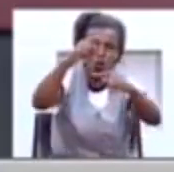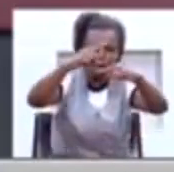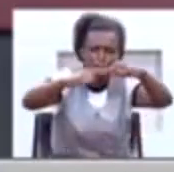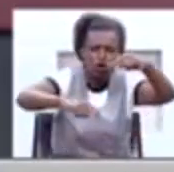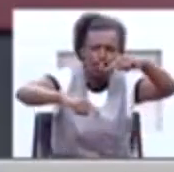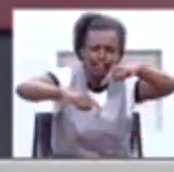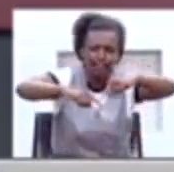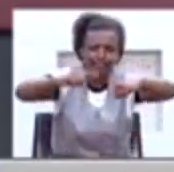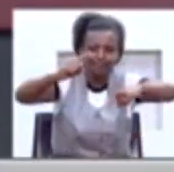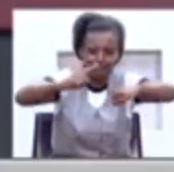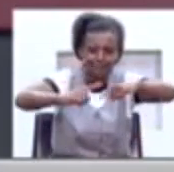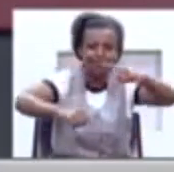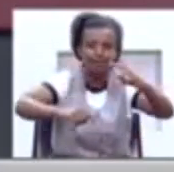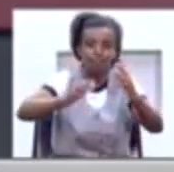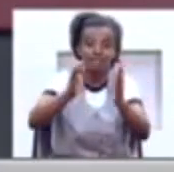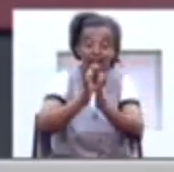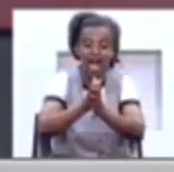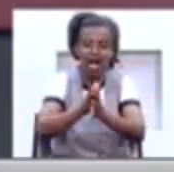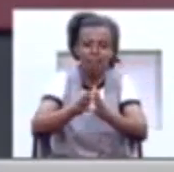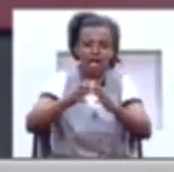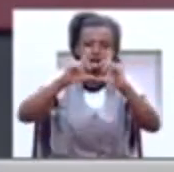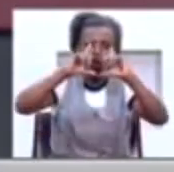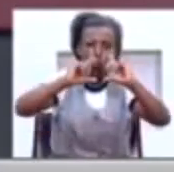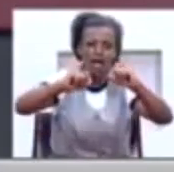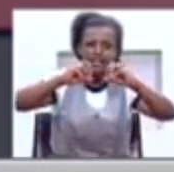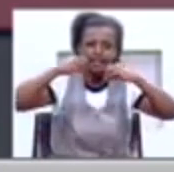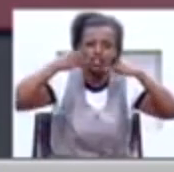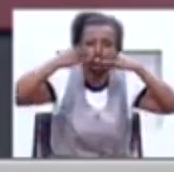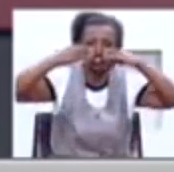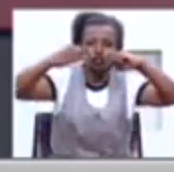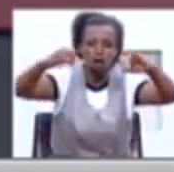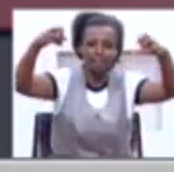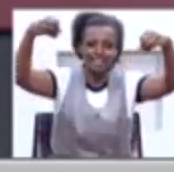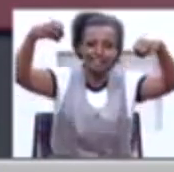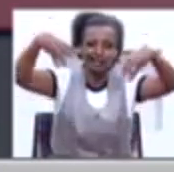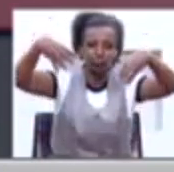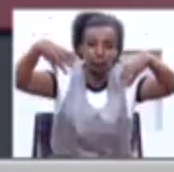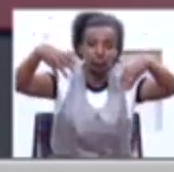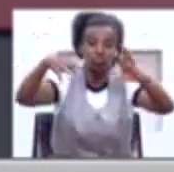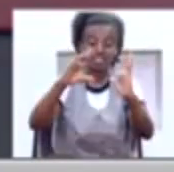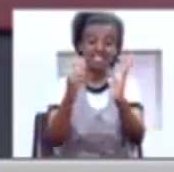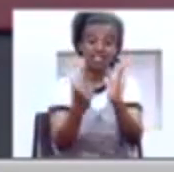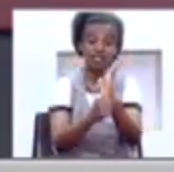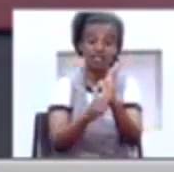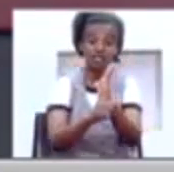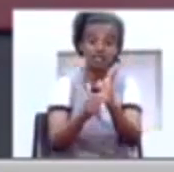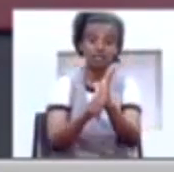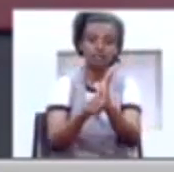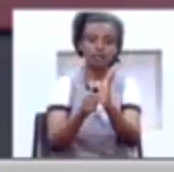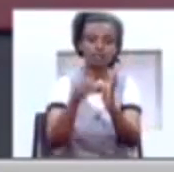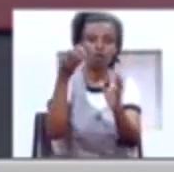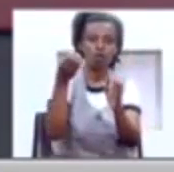urenzeho no mu riza discours yavugaga ku mugaragaro nabwo icyo kibazo yakizaga